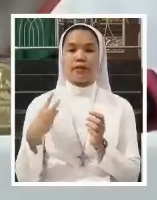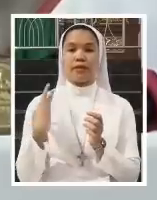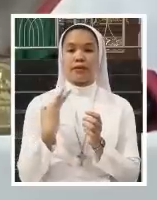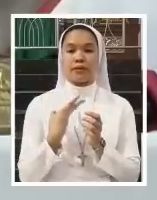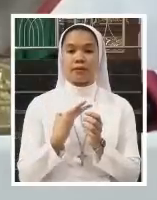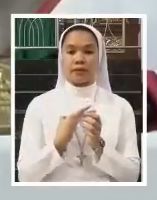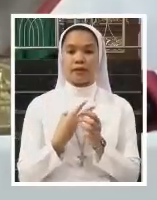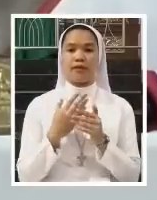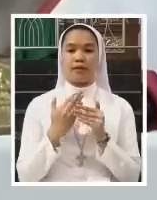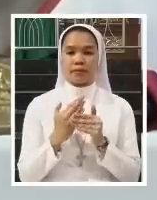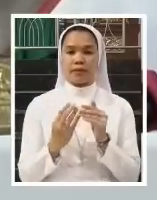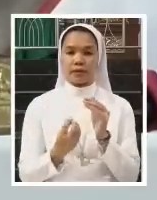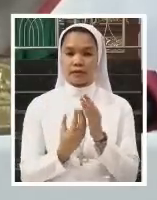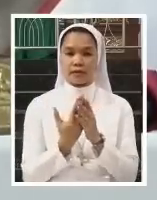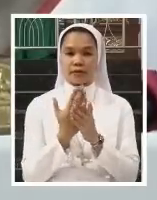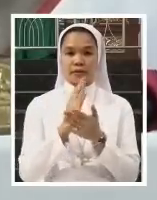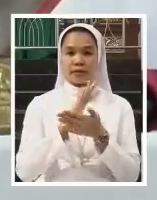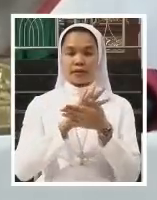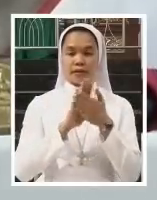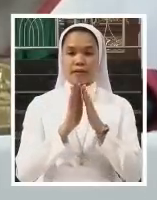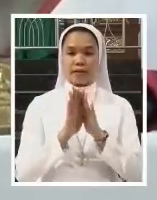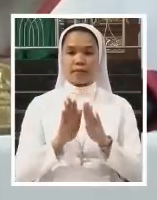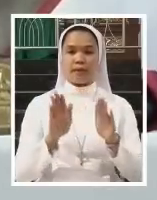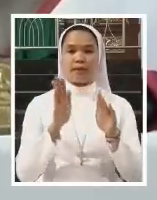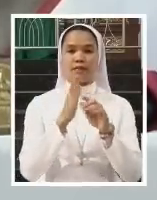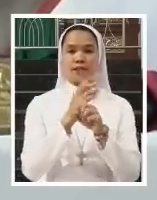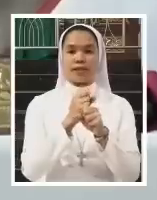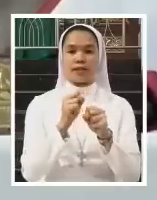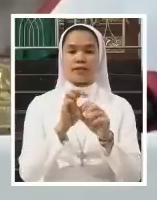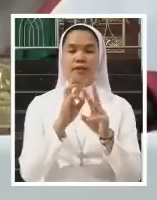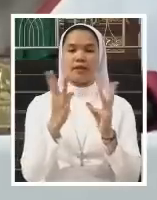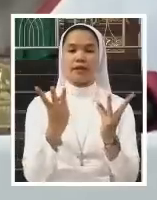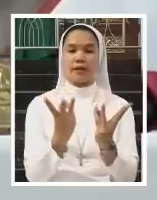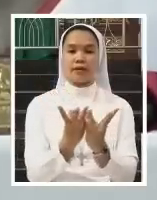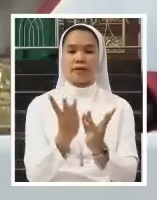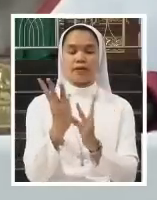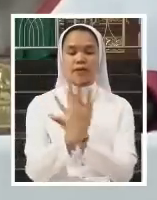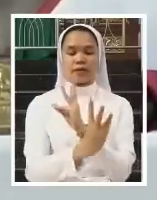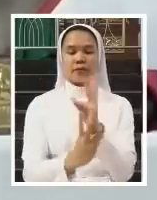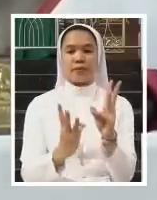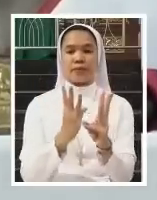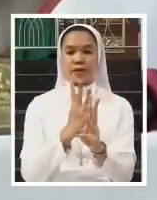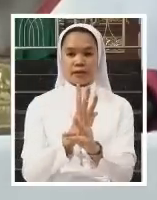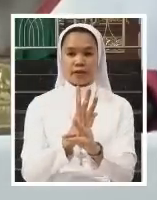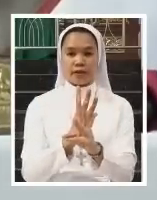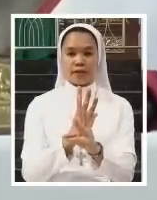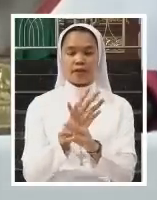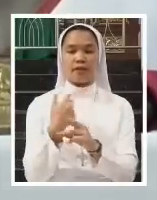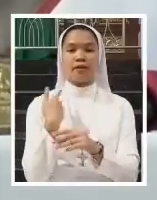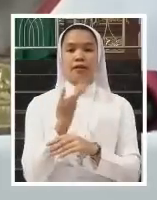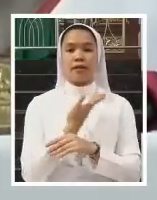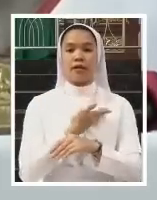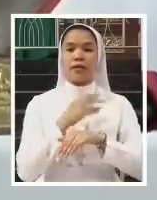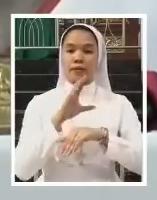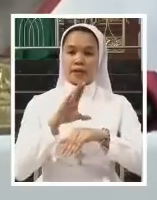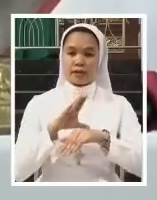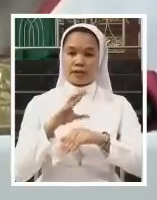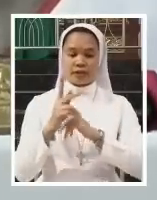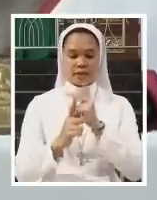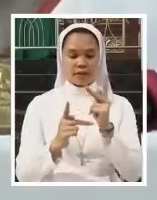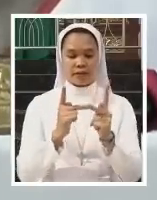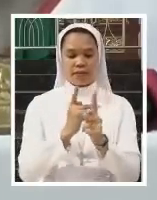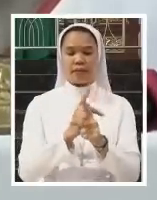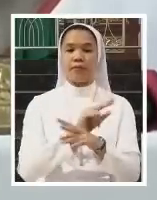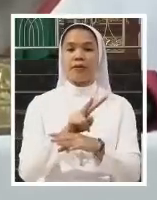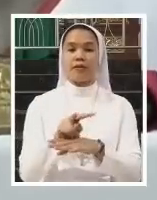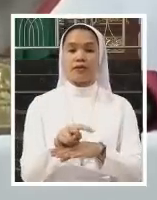makapauswag man lugod kan katuninongan asin kaligtasan sa bilog na kinaaban. Ang samong simbahan na nagbabaklay sa